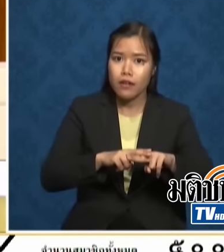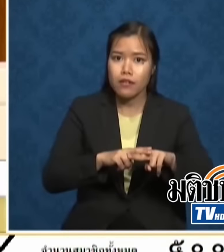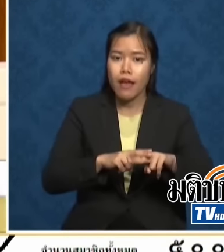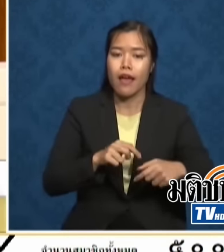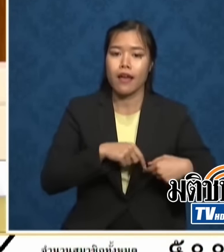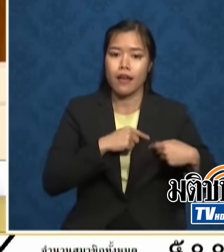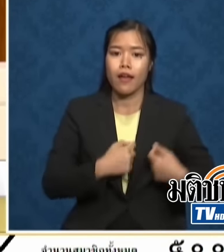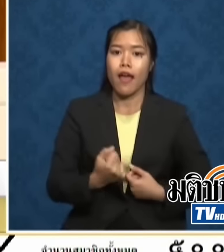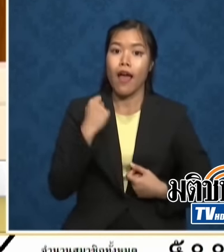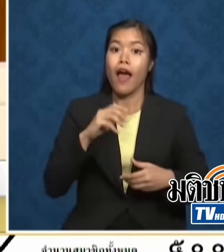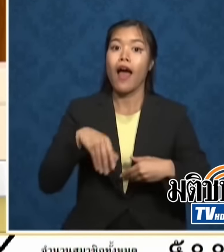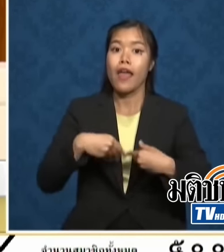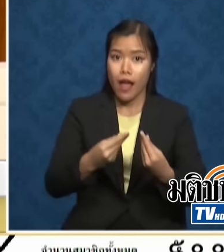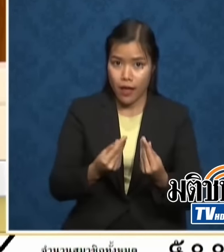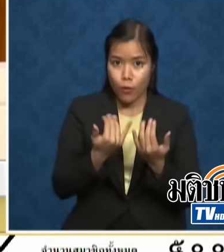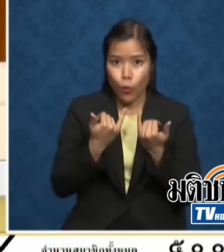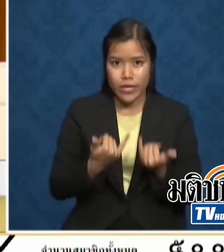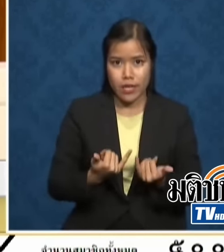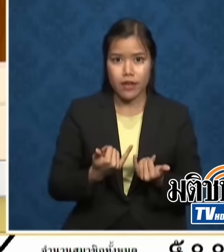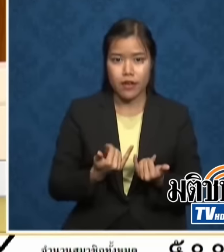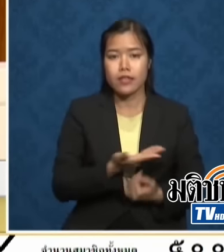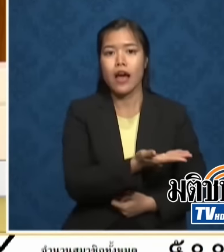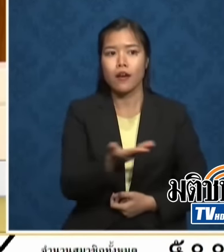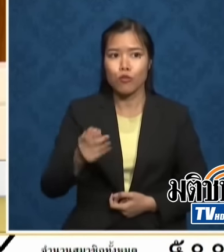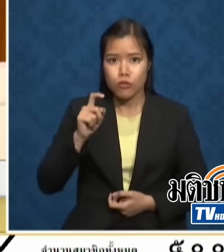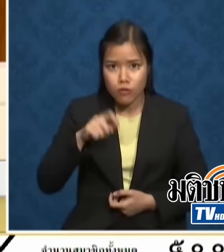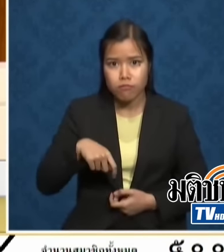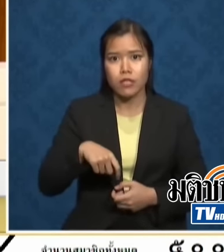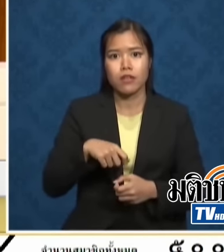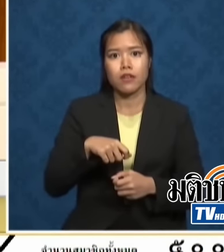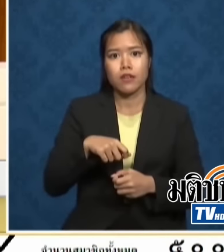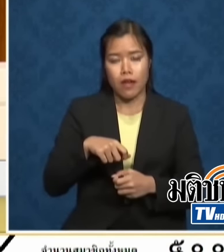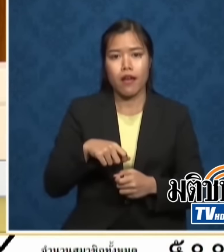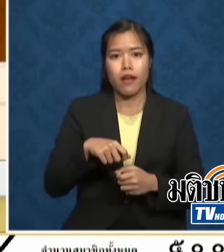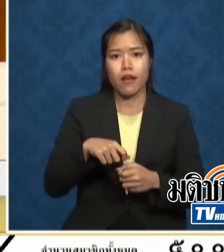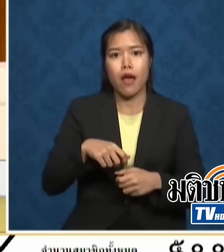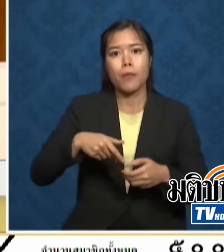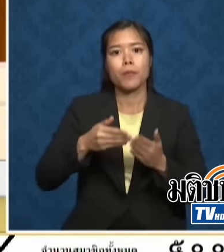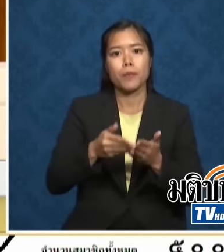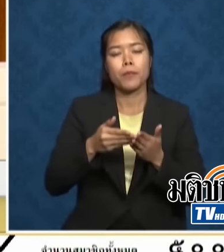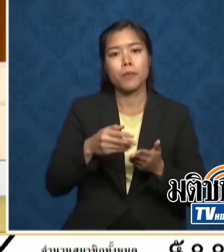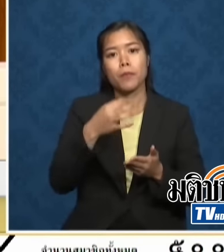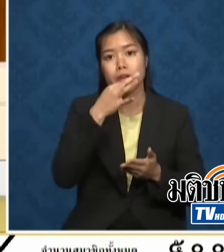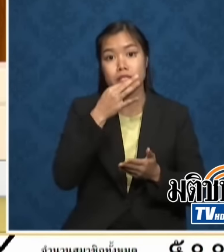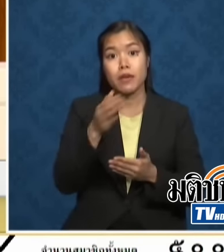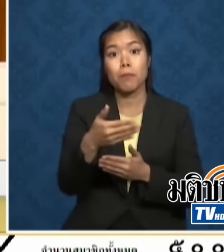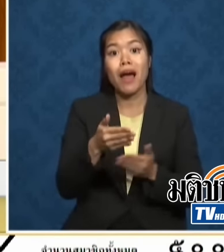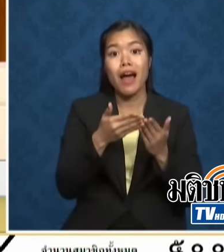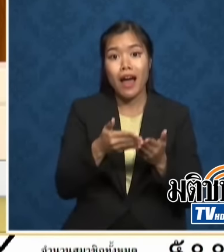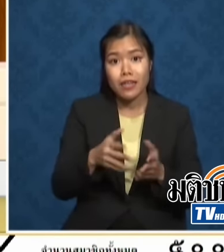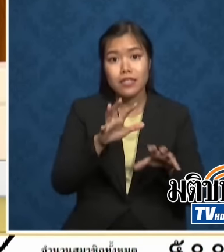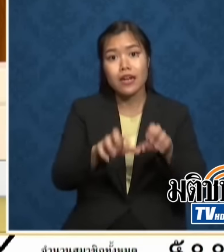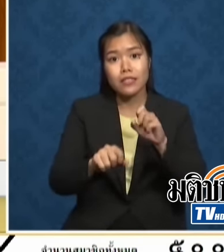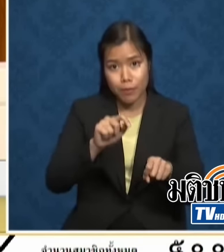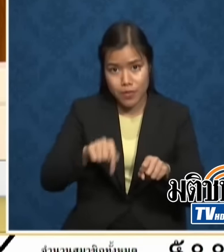ำลังใจว่าวันนี้เรายังไงเราต้องนะครับสร้างประวัติศาสตร์ให้กับวงการประมงไทยให้พี่น้องชาวประม